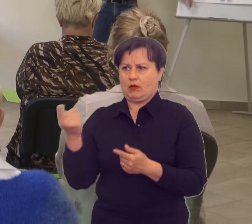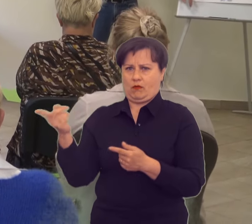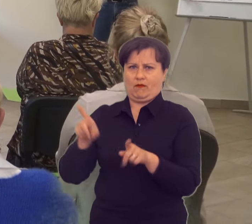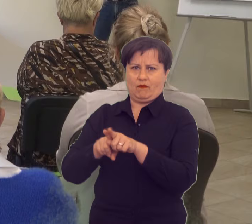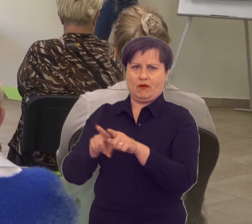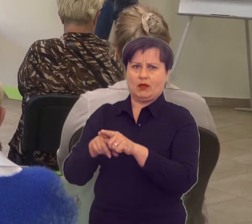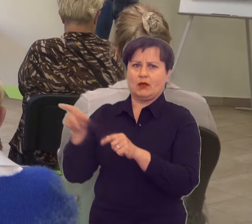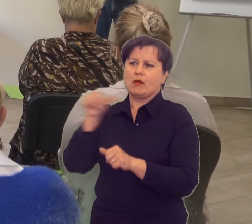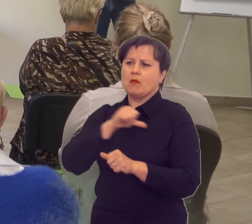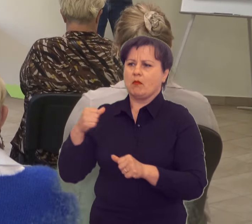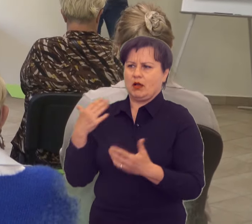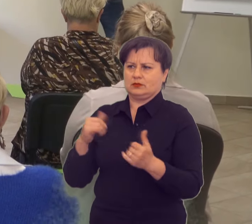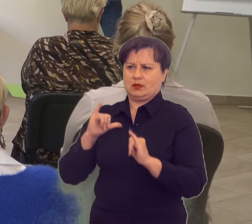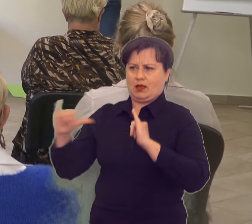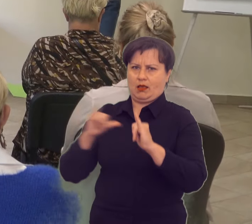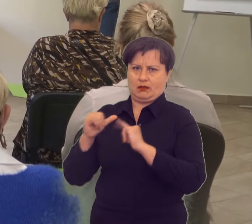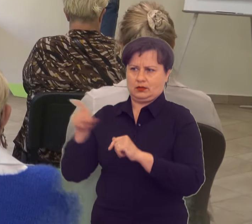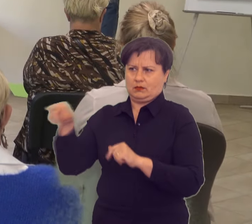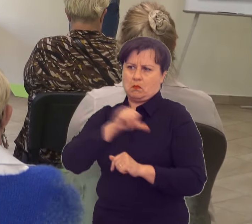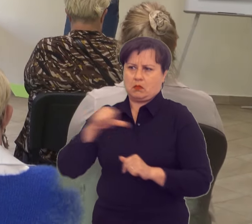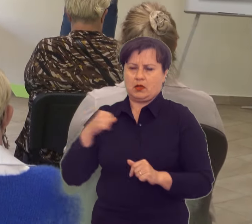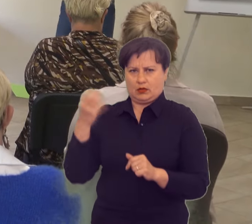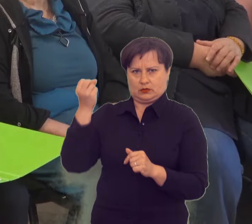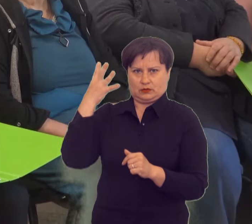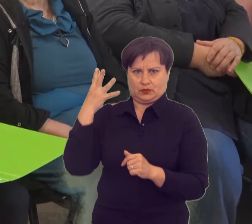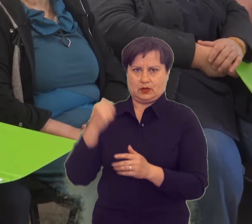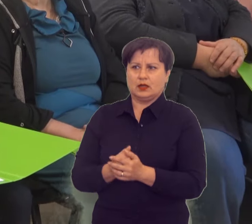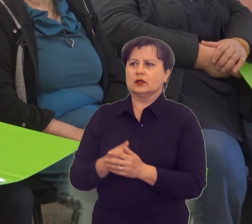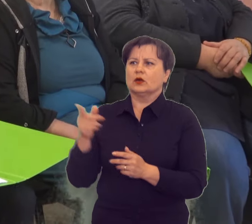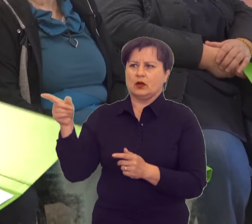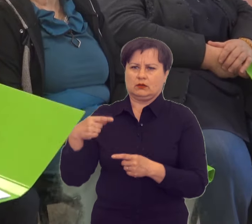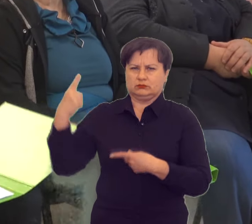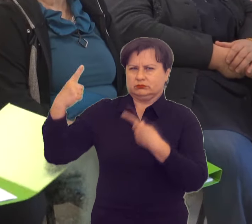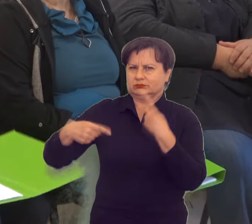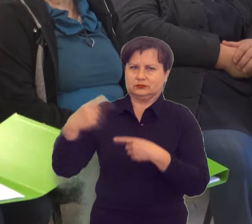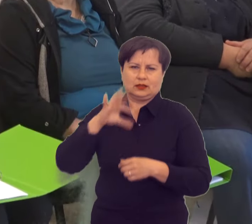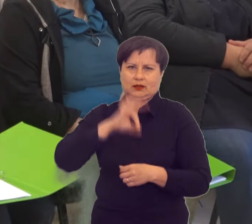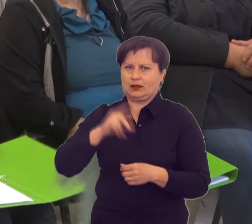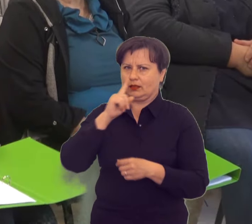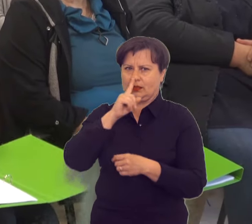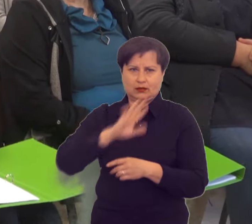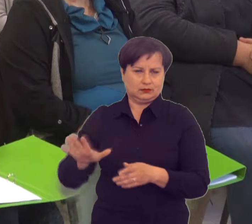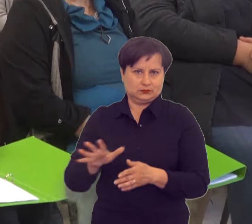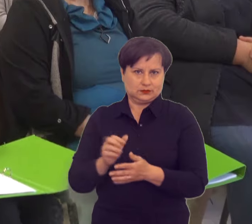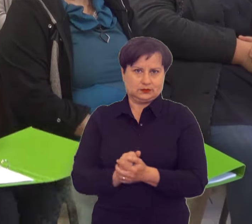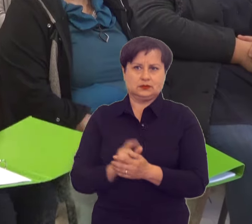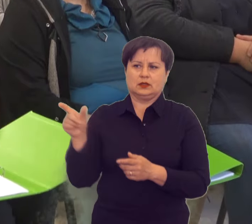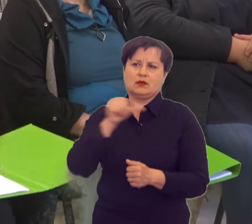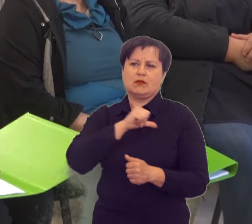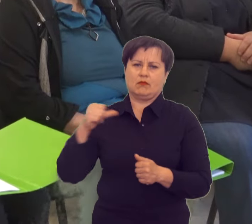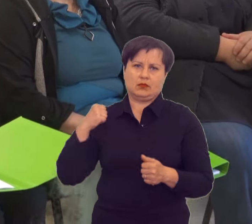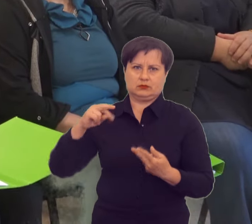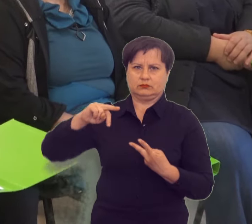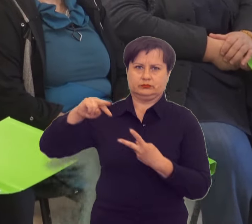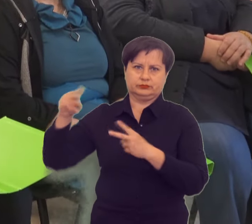kai veidrodyje, ką tu darai, ir kad tas žmogus suprastų, kad neišeis tokiais metodais padaryti įtaką, ir